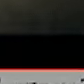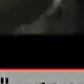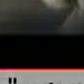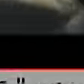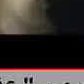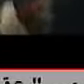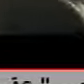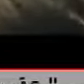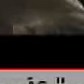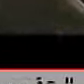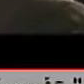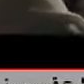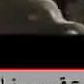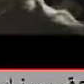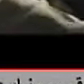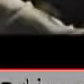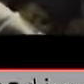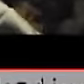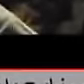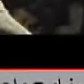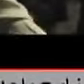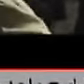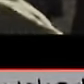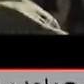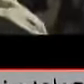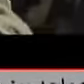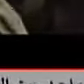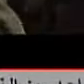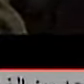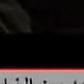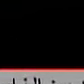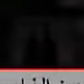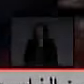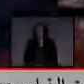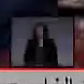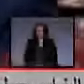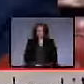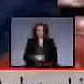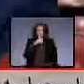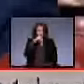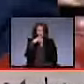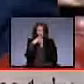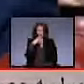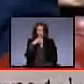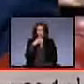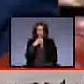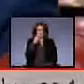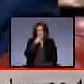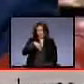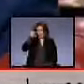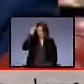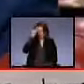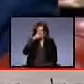احلامي، وفتحت تابوت رقدة في قصة حب ماتت من 10 سنين. إذا كنا اتكلمنا على الفيل